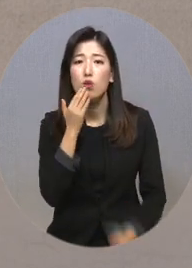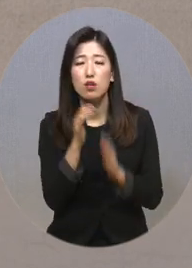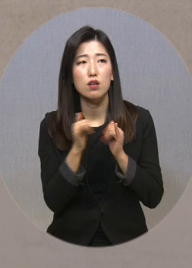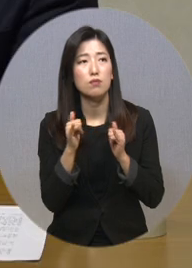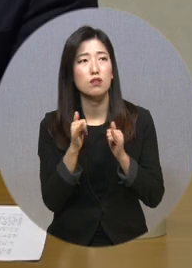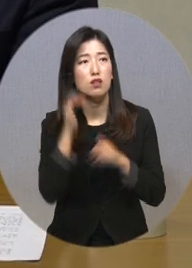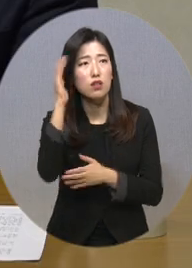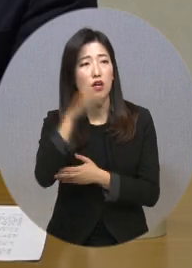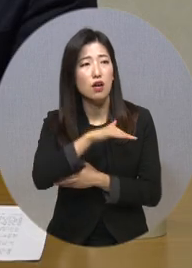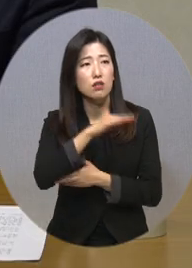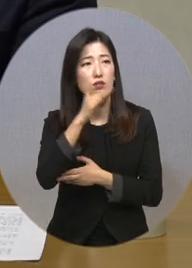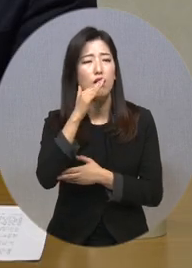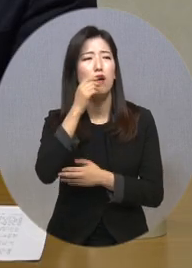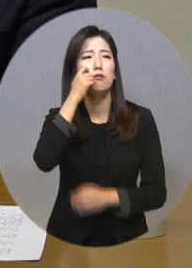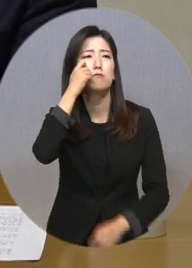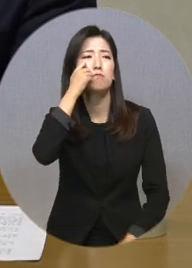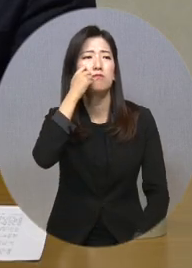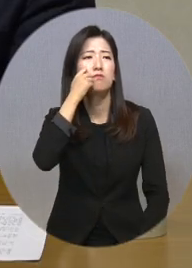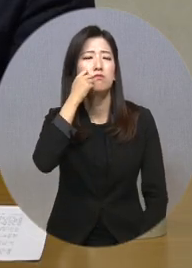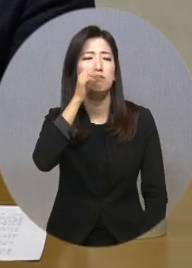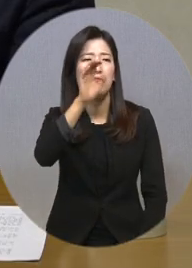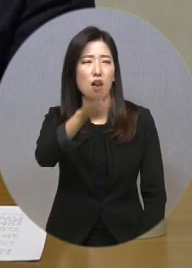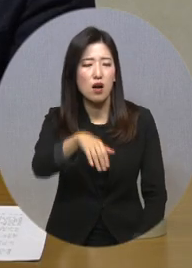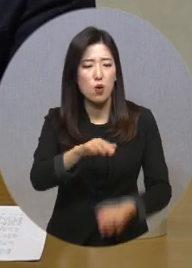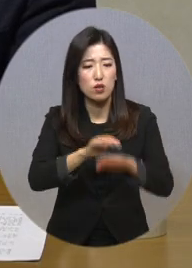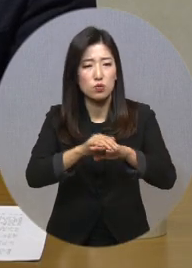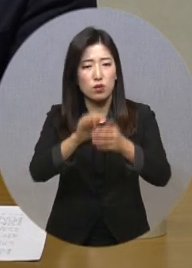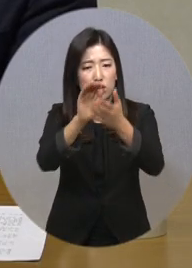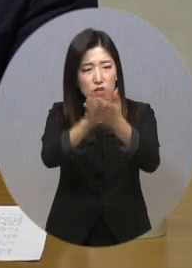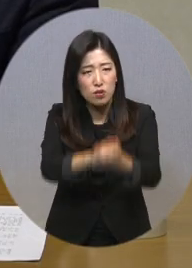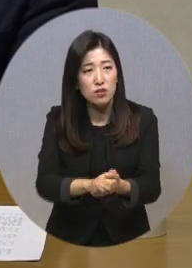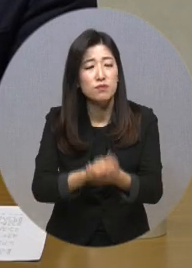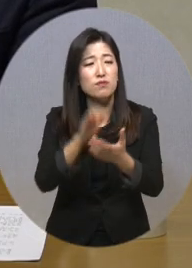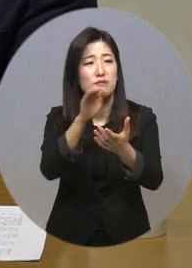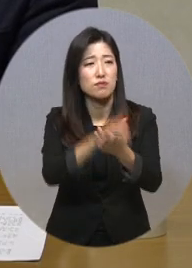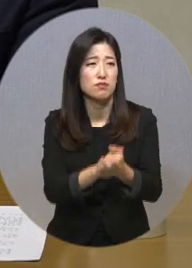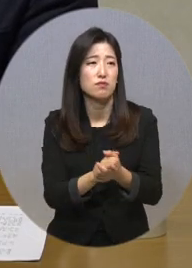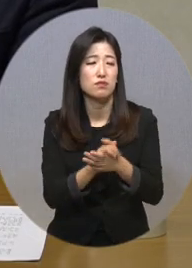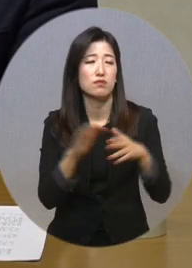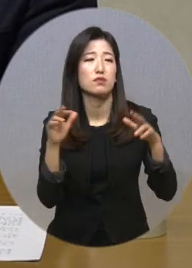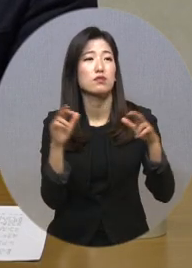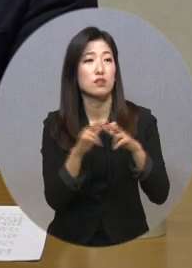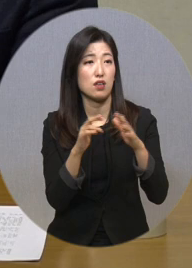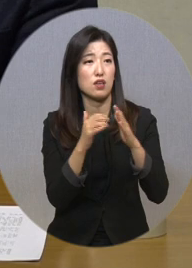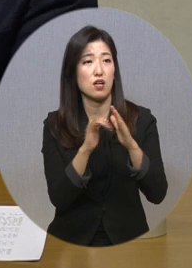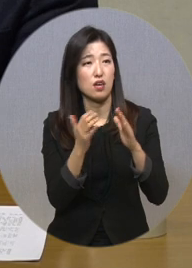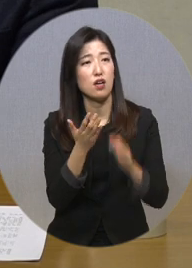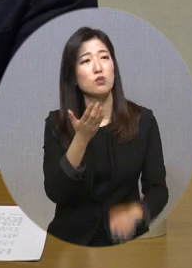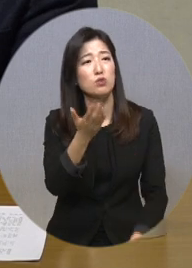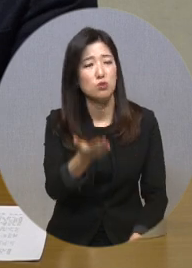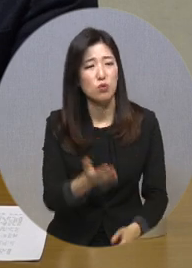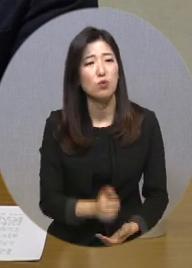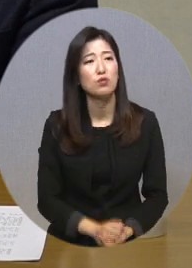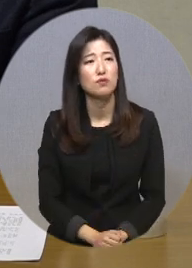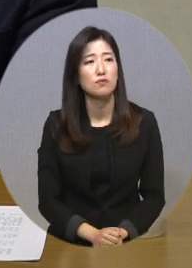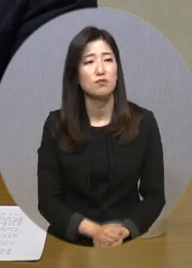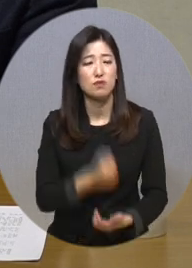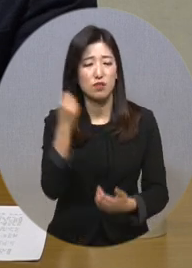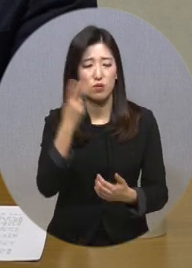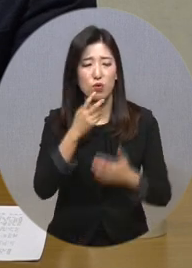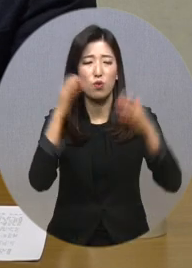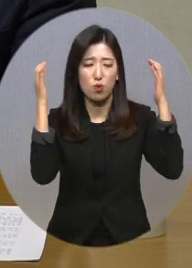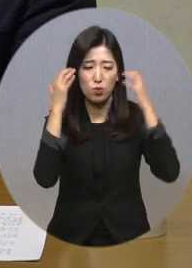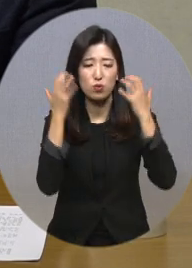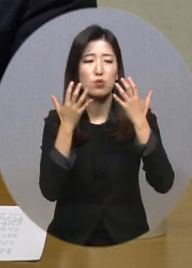가족분들도 제 손을 꼭 잡으며 장애인의 가족으로서 또 다른 고통을